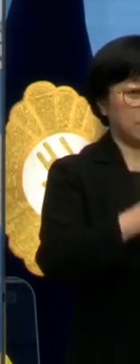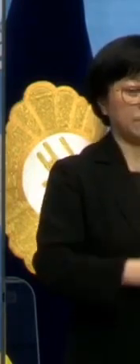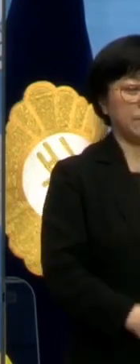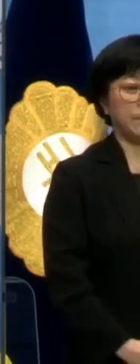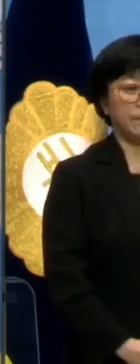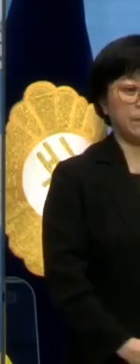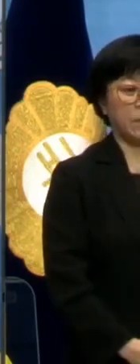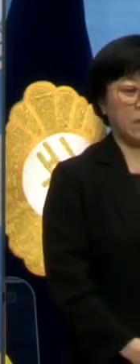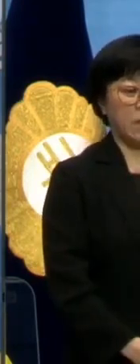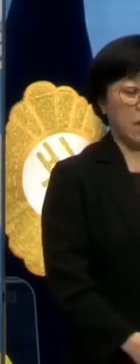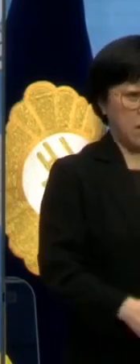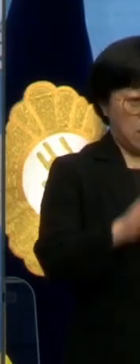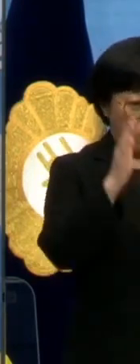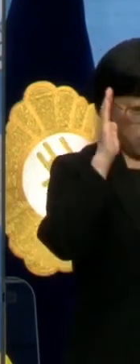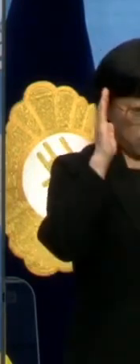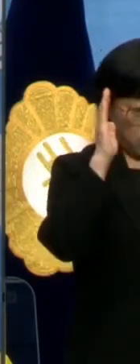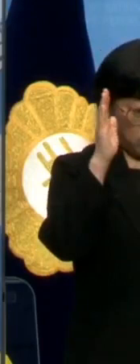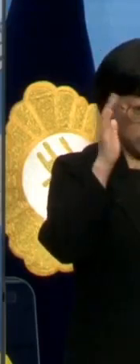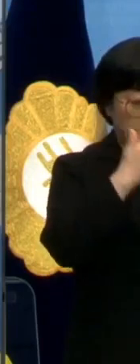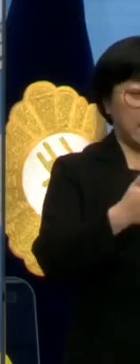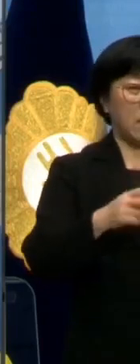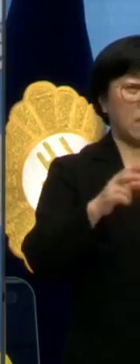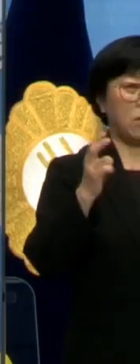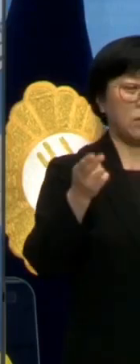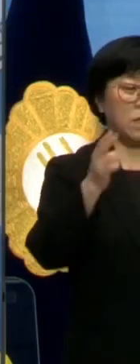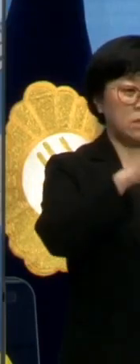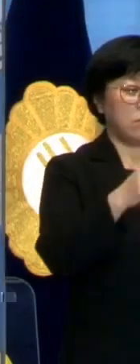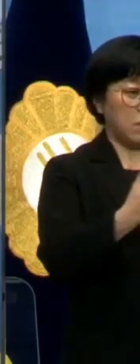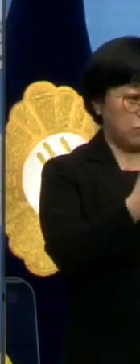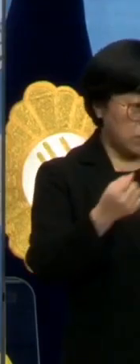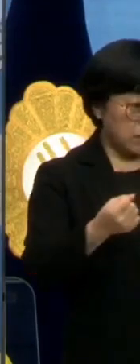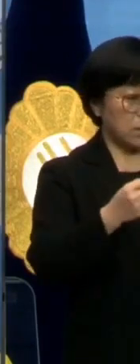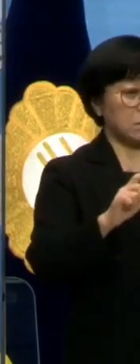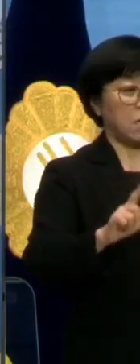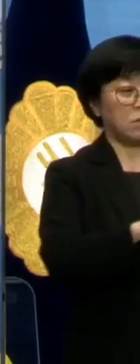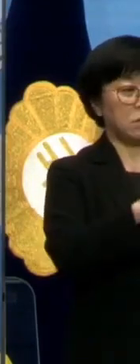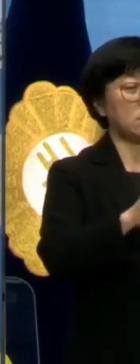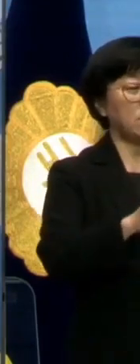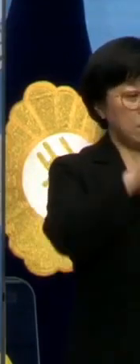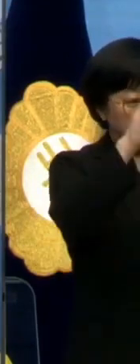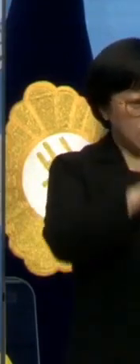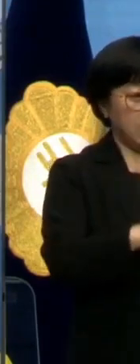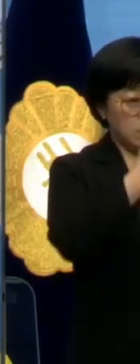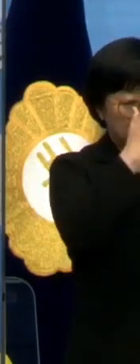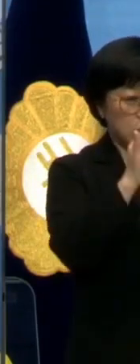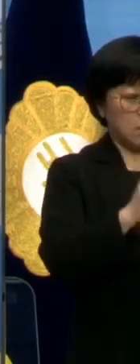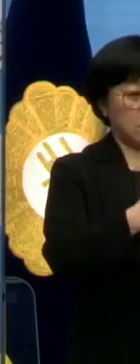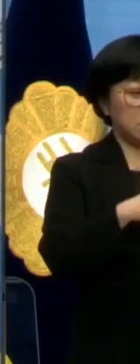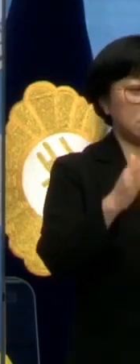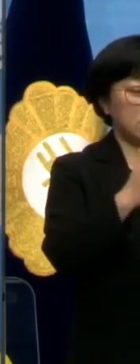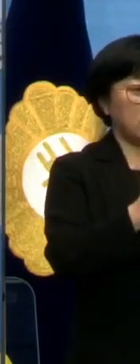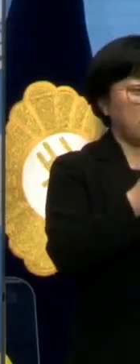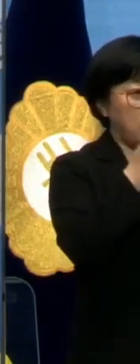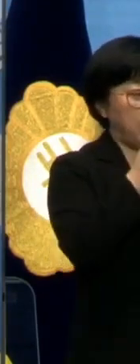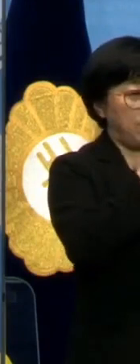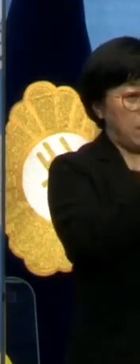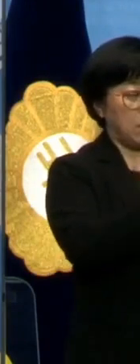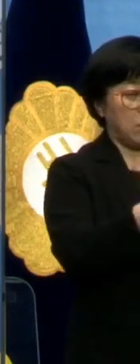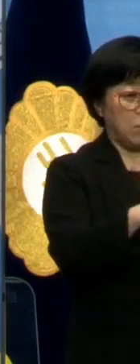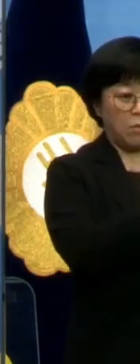이에 학업이나 취업 등을 이유로 부모와 독립해서 살고 있는 30세 미만의 청년들도 주거급여를 받을 수